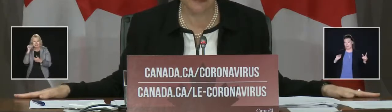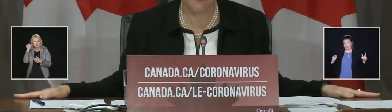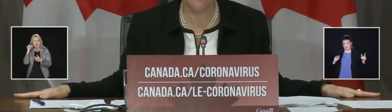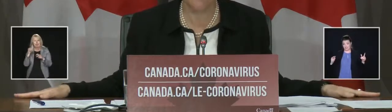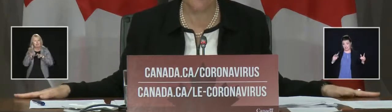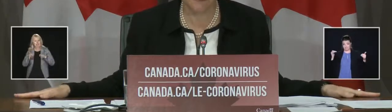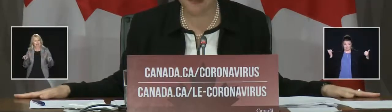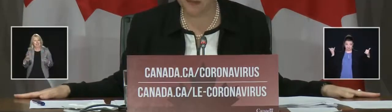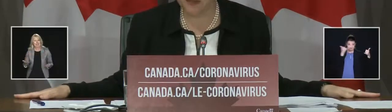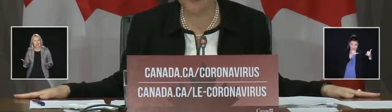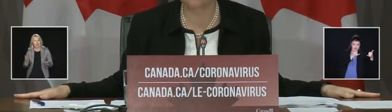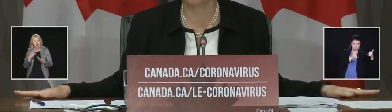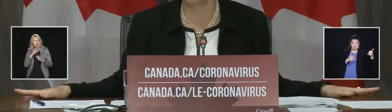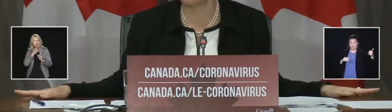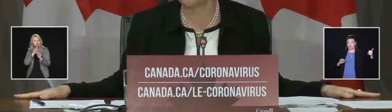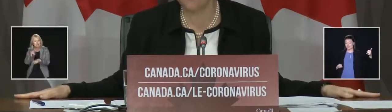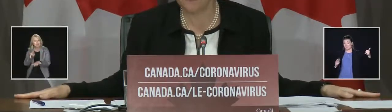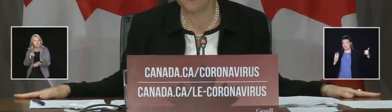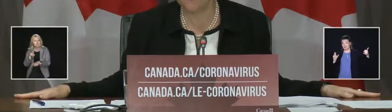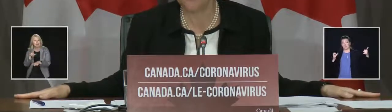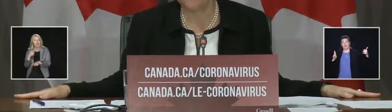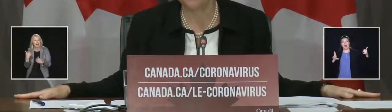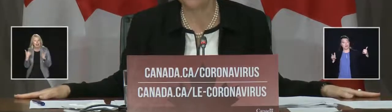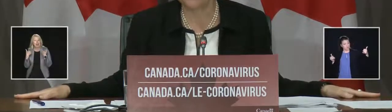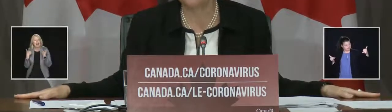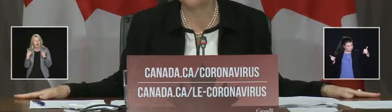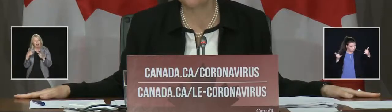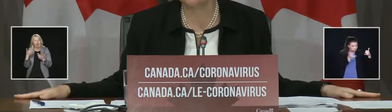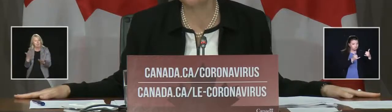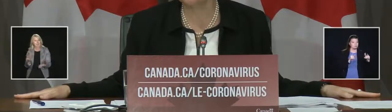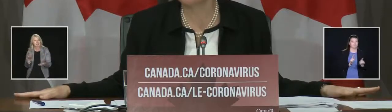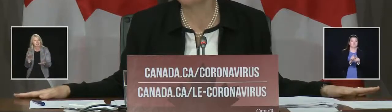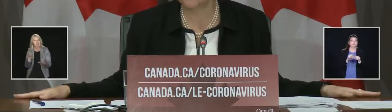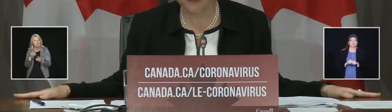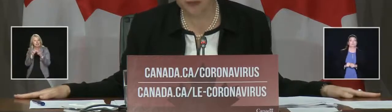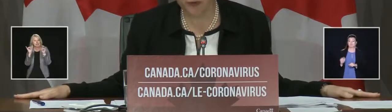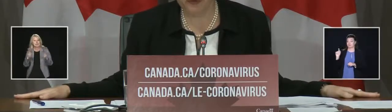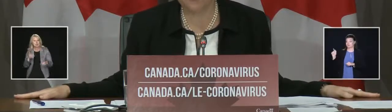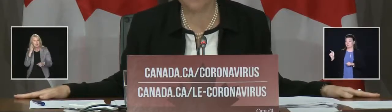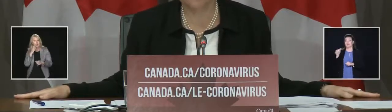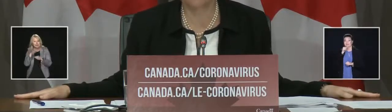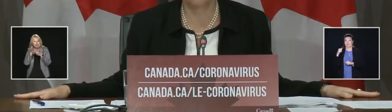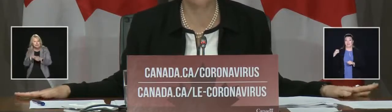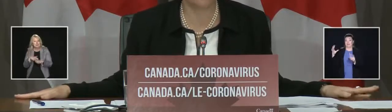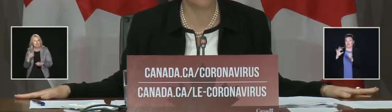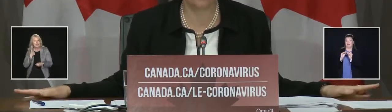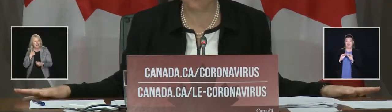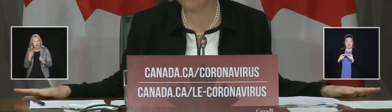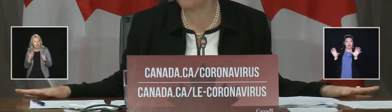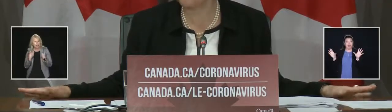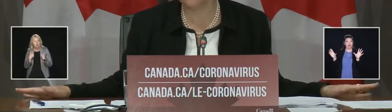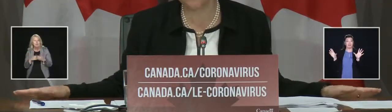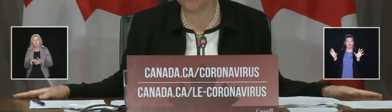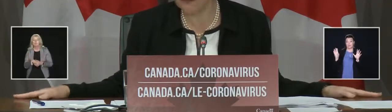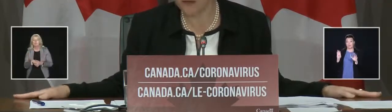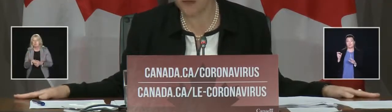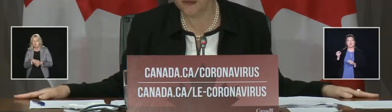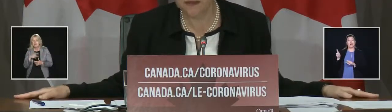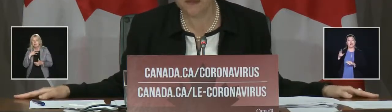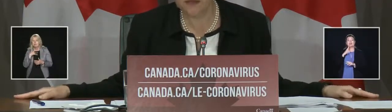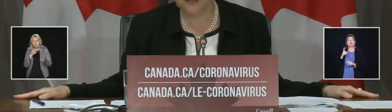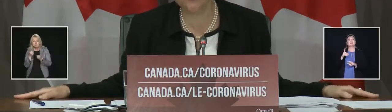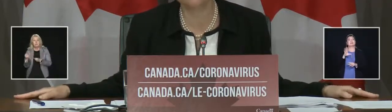son allocution hier. Il a dit clairement qu'il existe du racisme systémique au Canada.